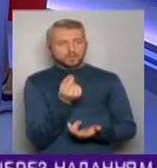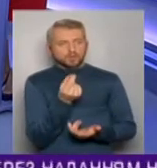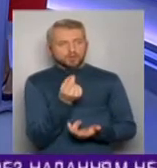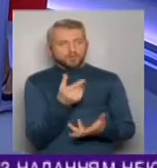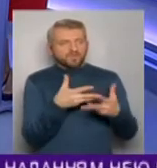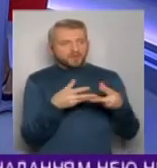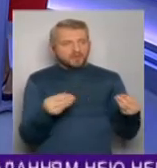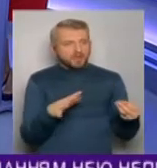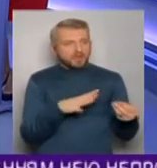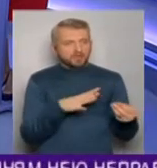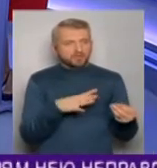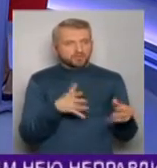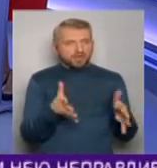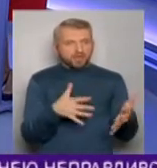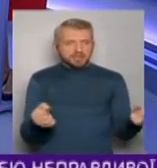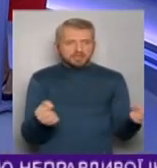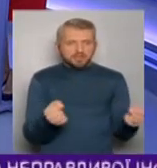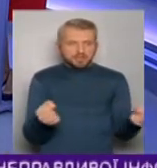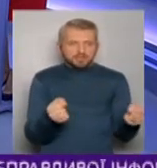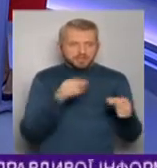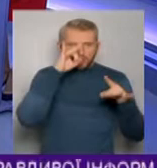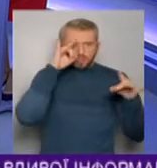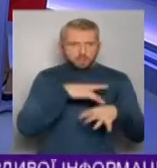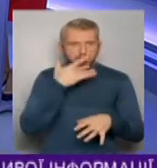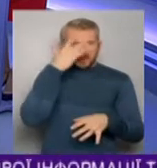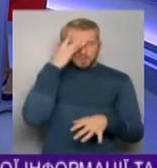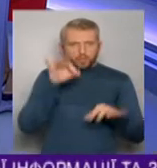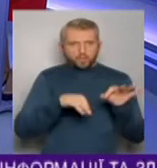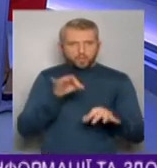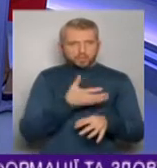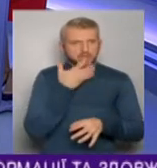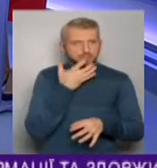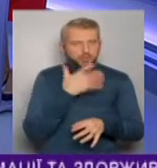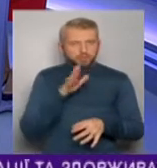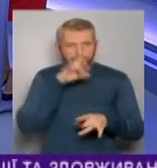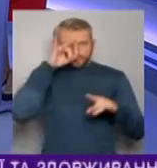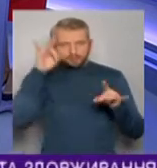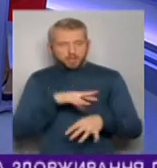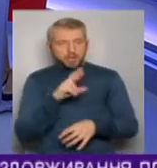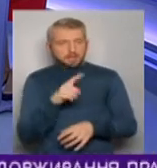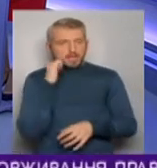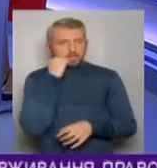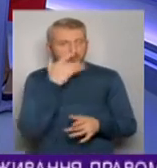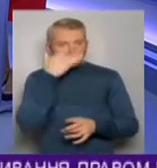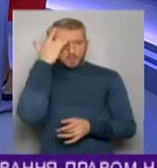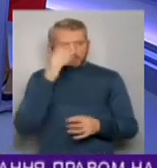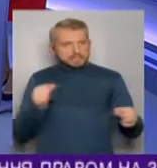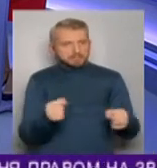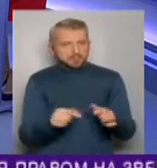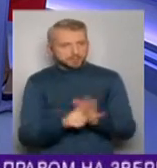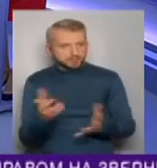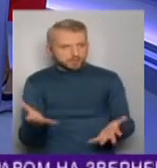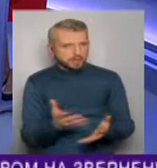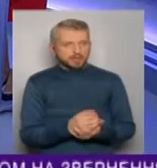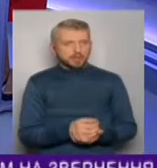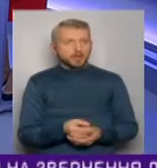весна була якась, зима, потім бах і літо, і осінь було тепло, бах, без бабі літа. Клімат змінюється, і тому ми, на